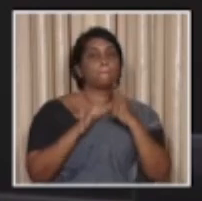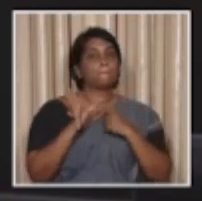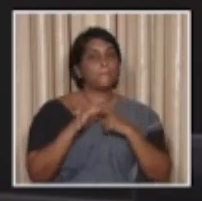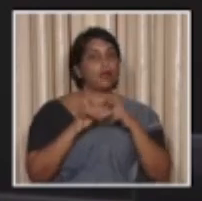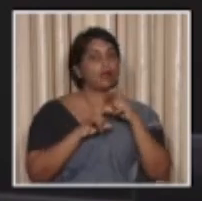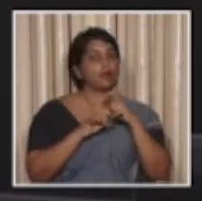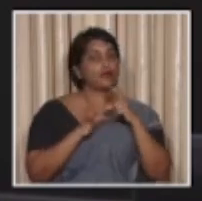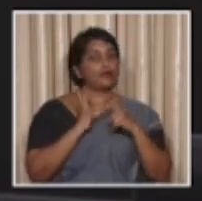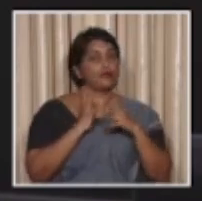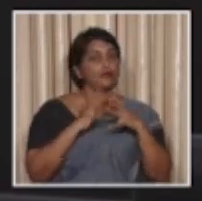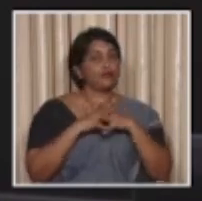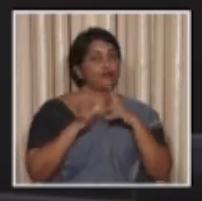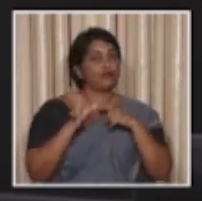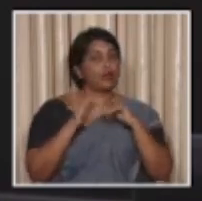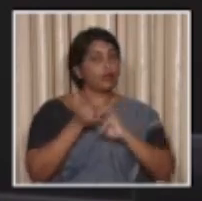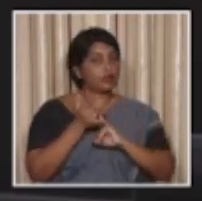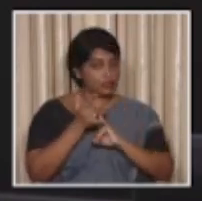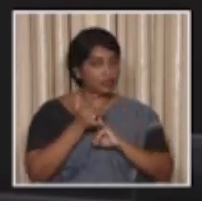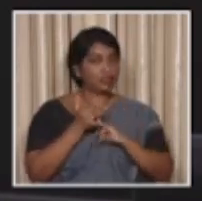තියෙන ප්‍රදේශ, එවැගේම